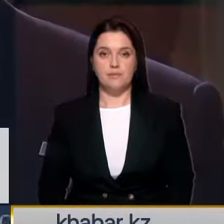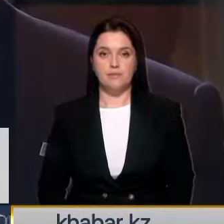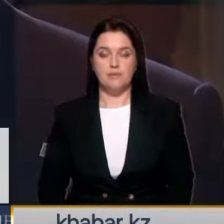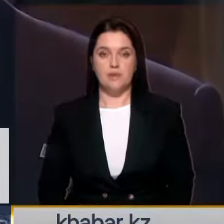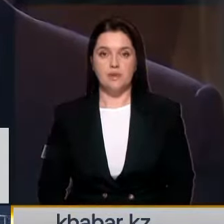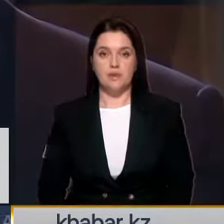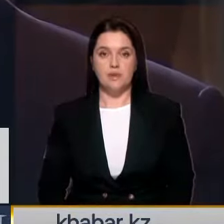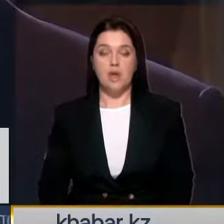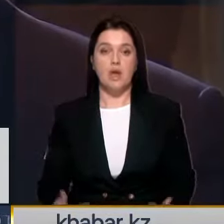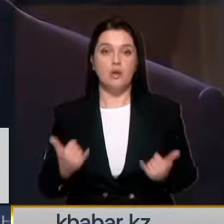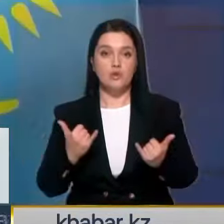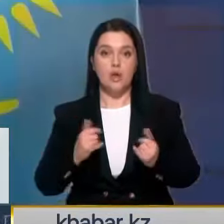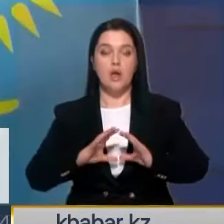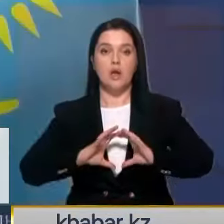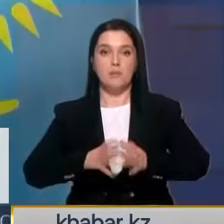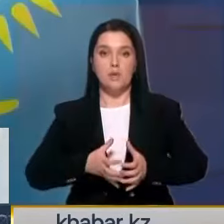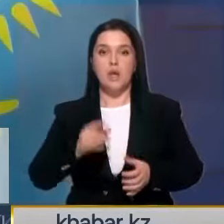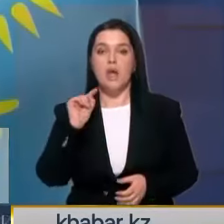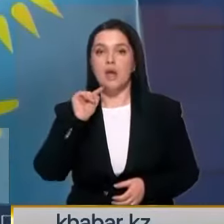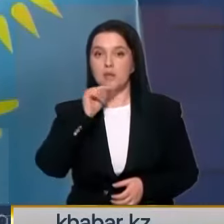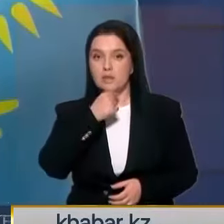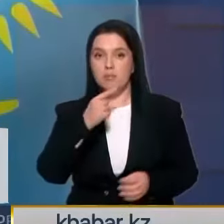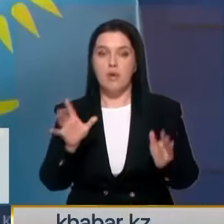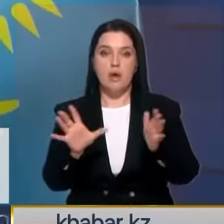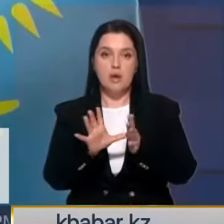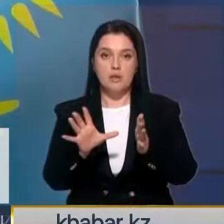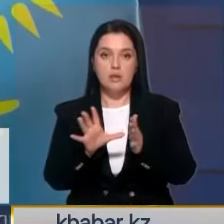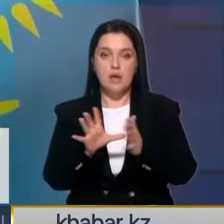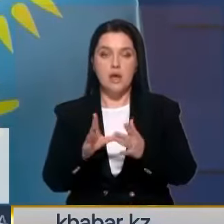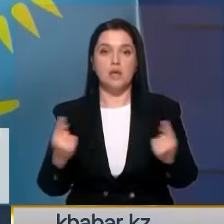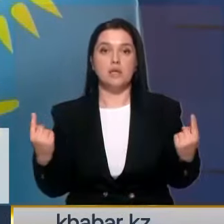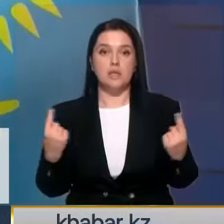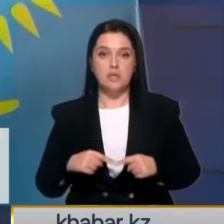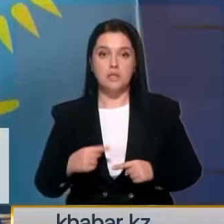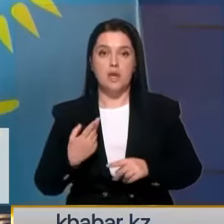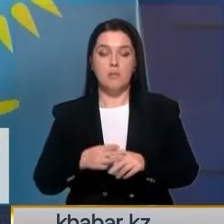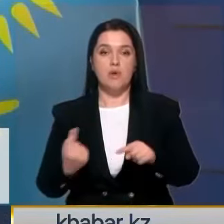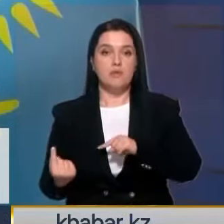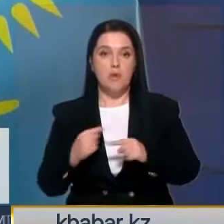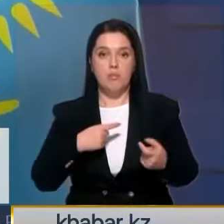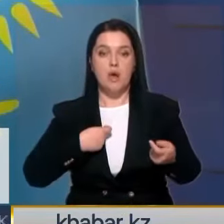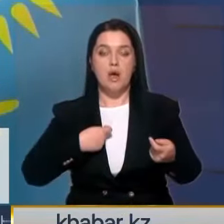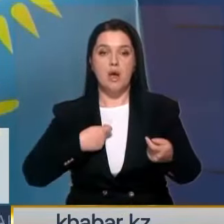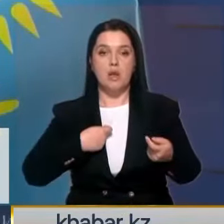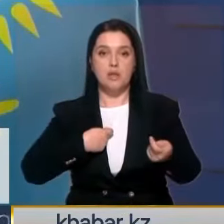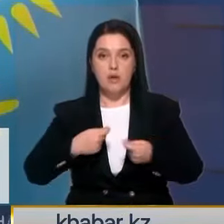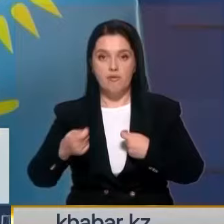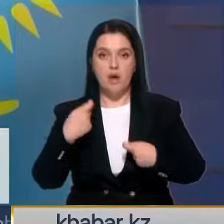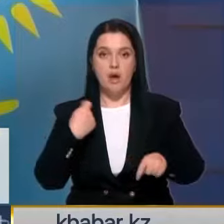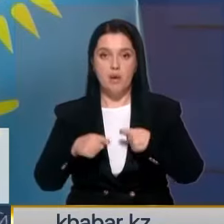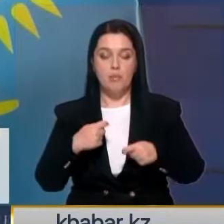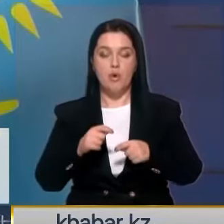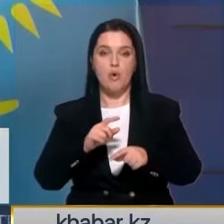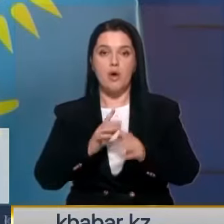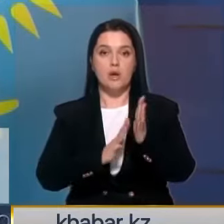в настоящее время мир переживает экономический и энергетический кризис тем не менее взаимный товарооборот между нашими странами стабильно